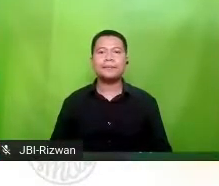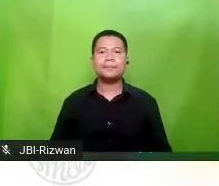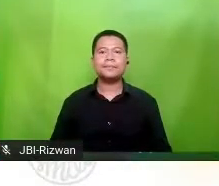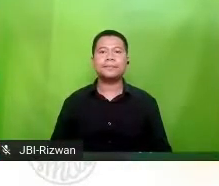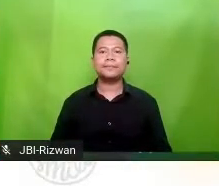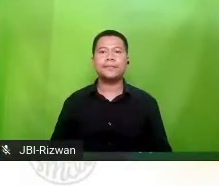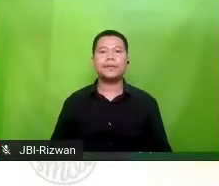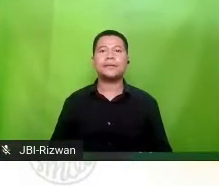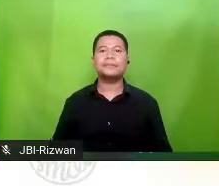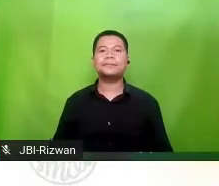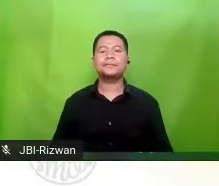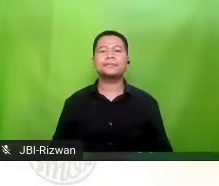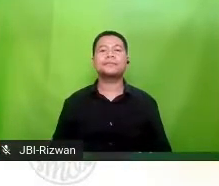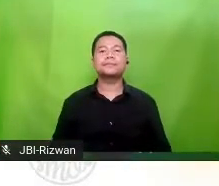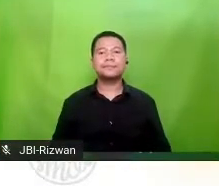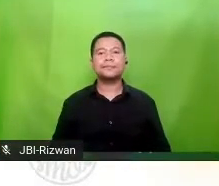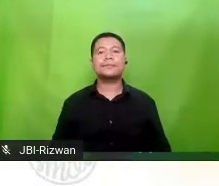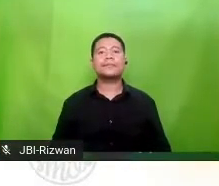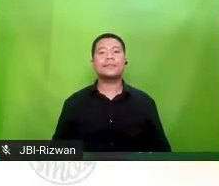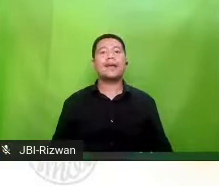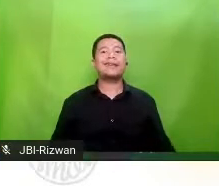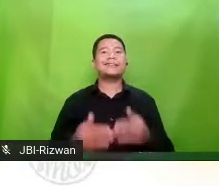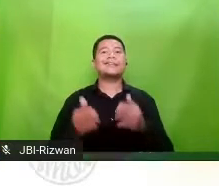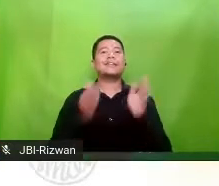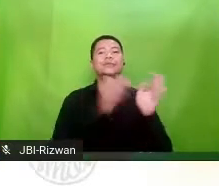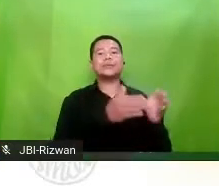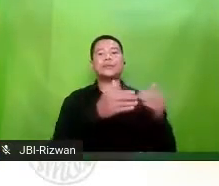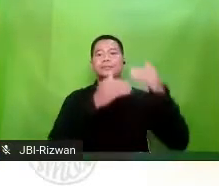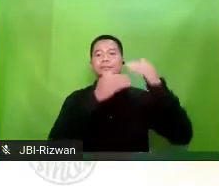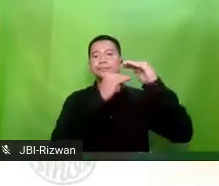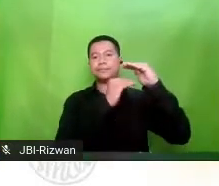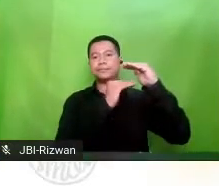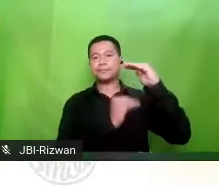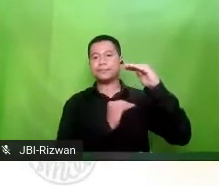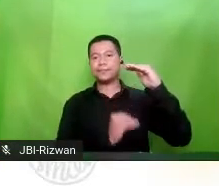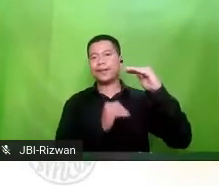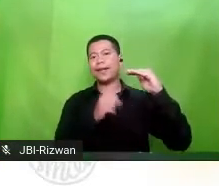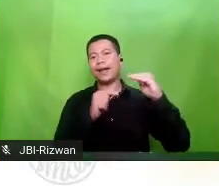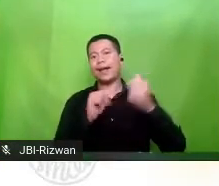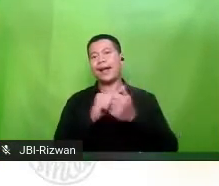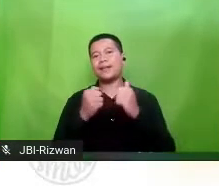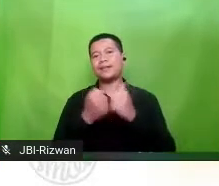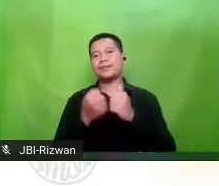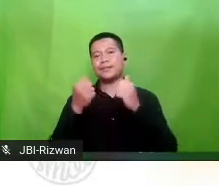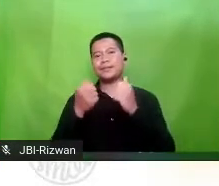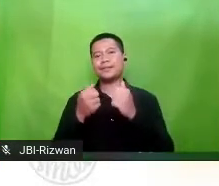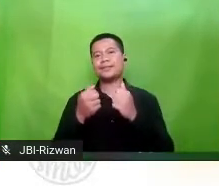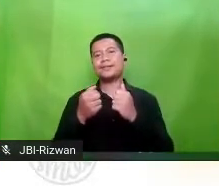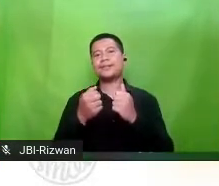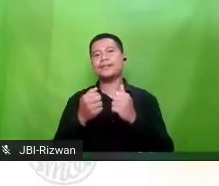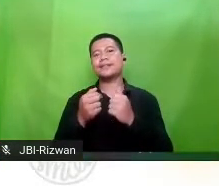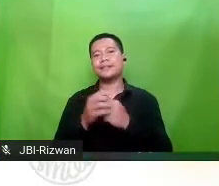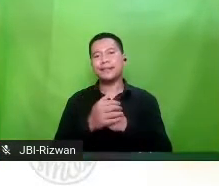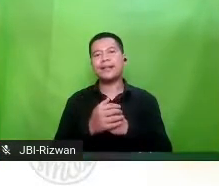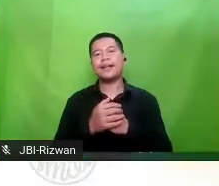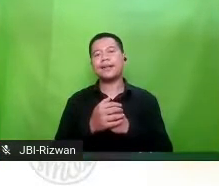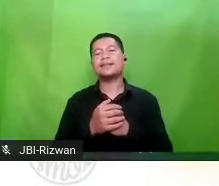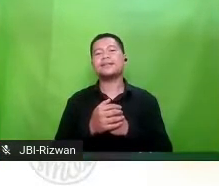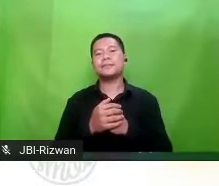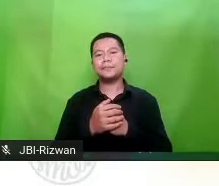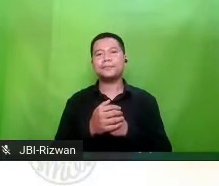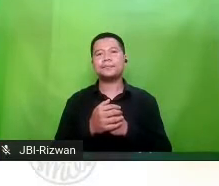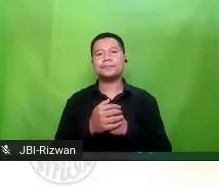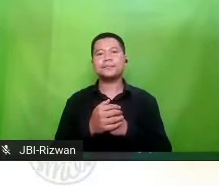Ya, ini pembagian yang kita dapatkan pada kasus yang diagnosis autisme berdasarkan kemampuan intelijensianya. Ya.